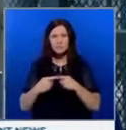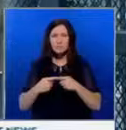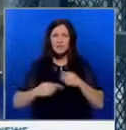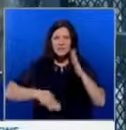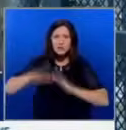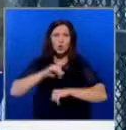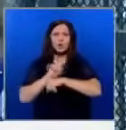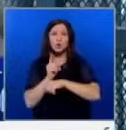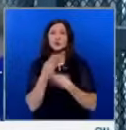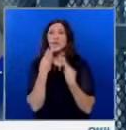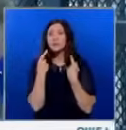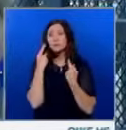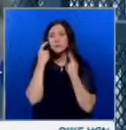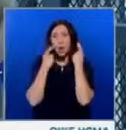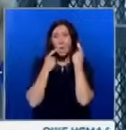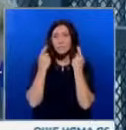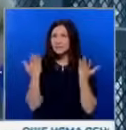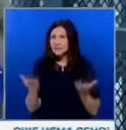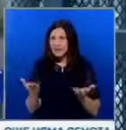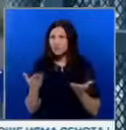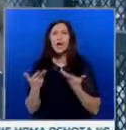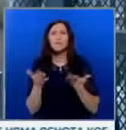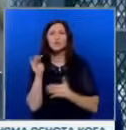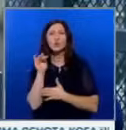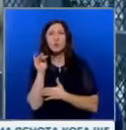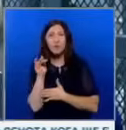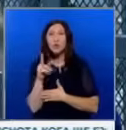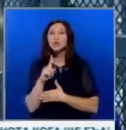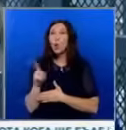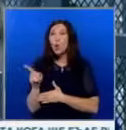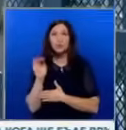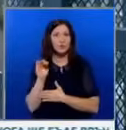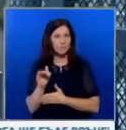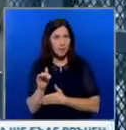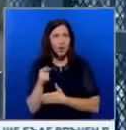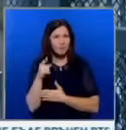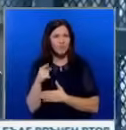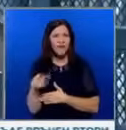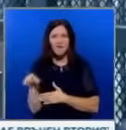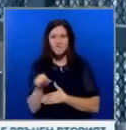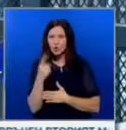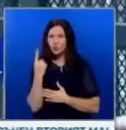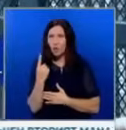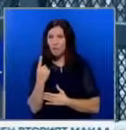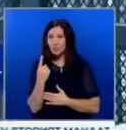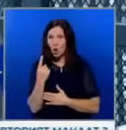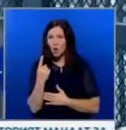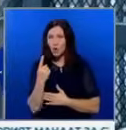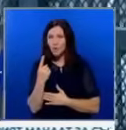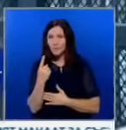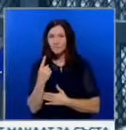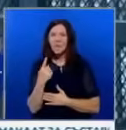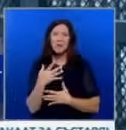за липсата на съобразяване с каквото и да било и с който и да било, това води до едно...